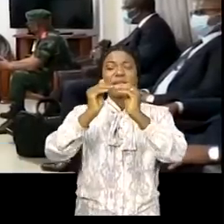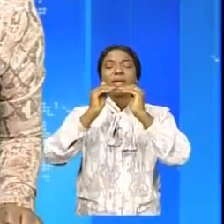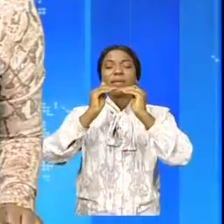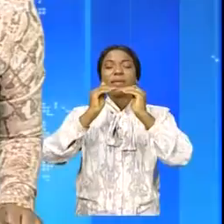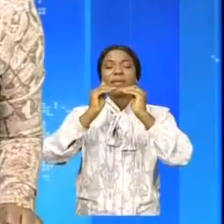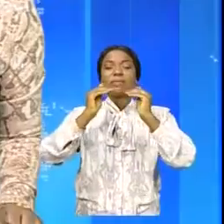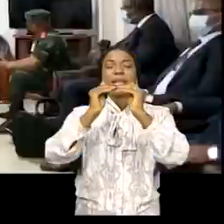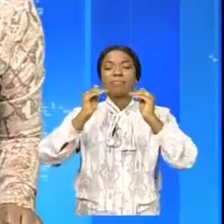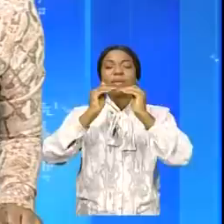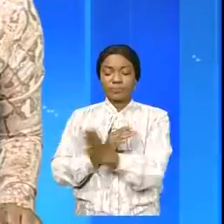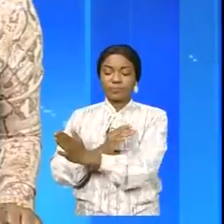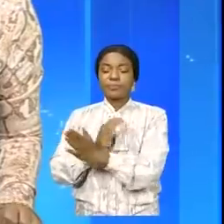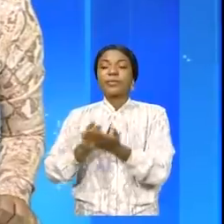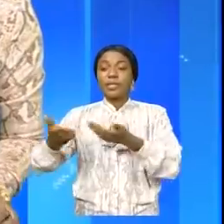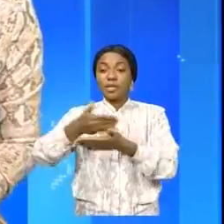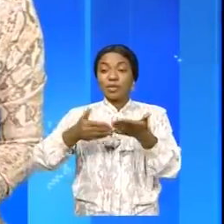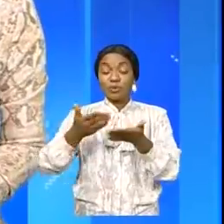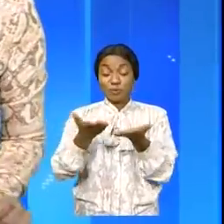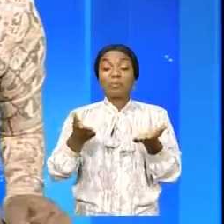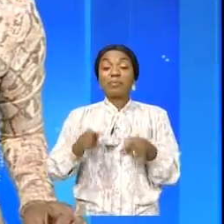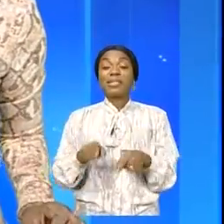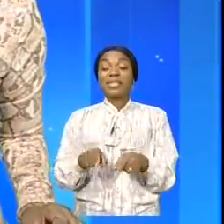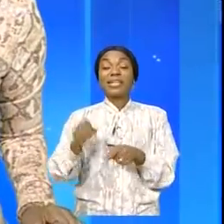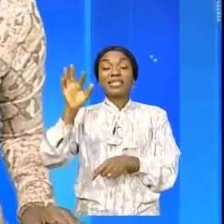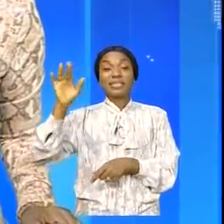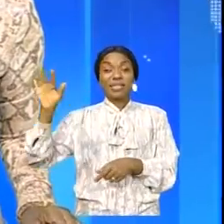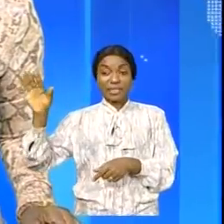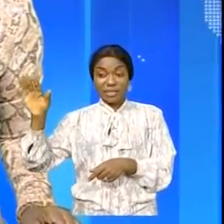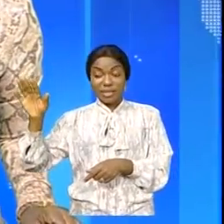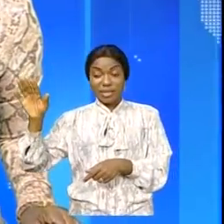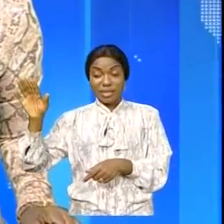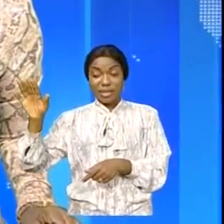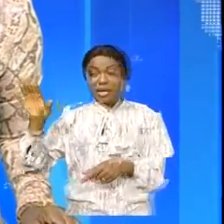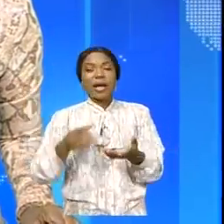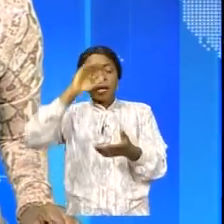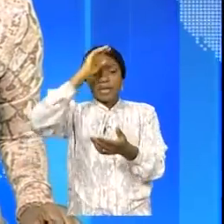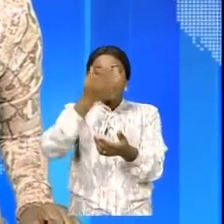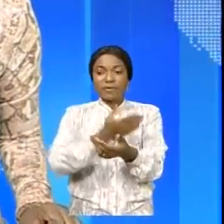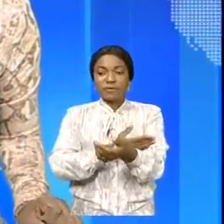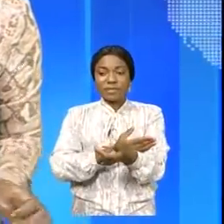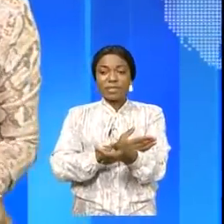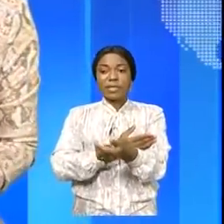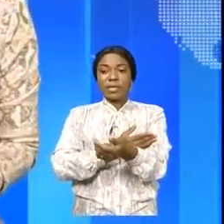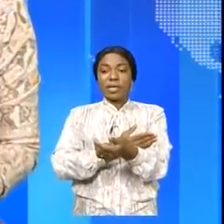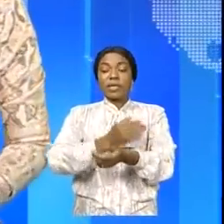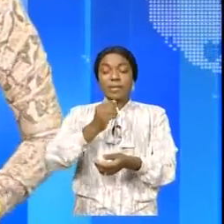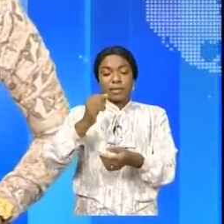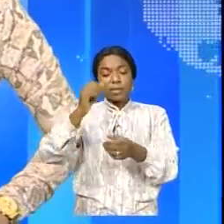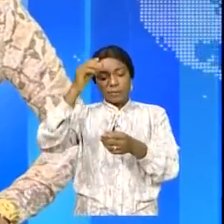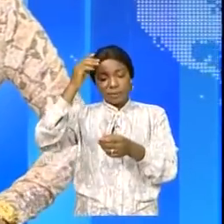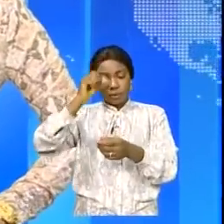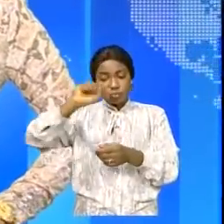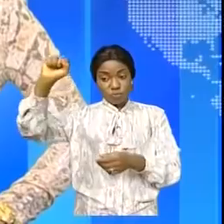population. Retour à Kinshasa, Roland Lumumba, fils de l'ancien premier ministre de la